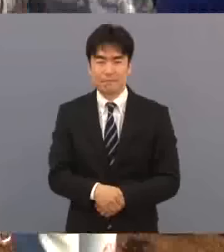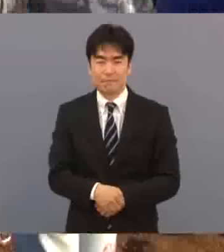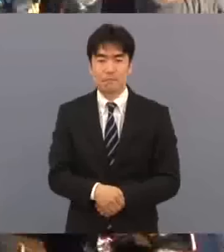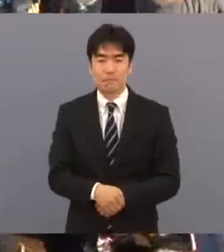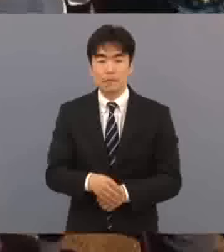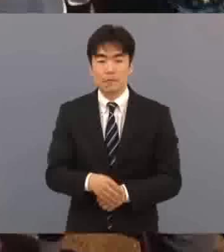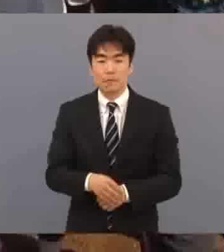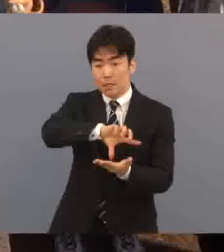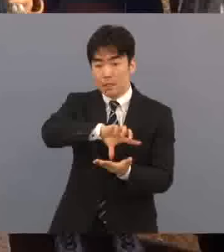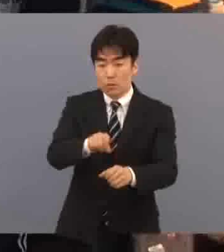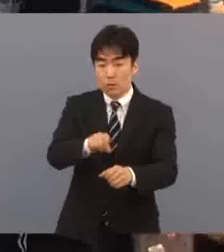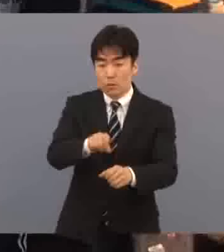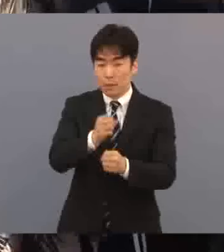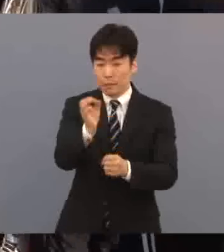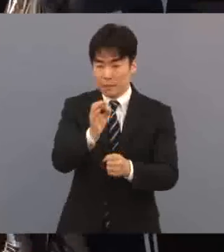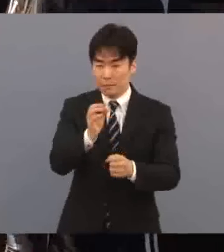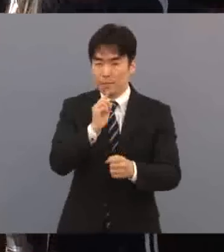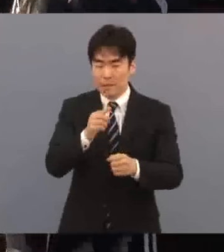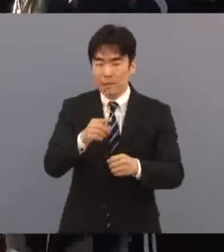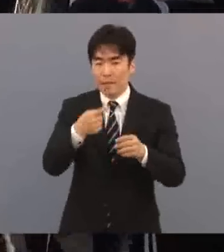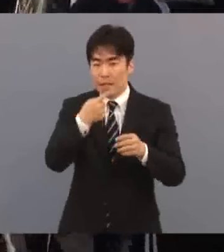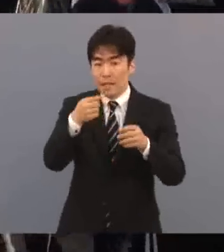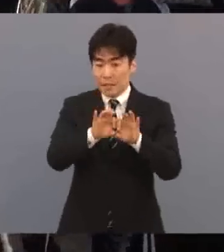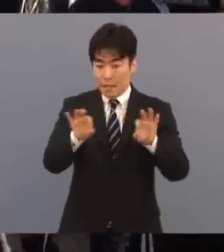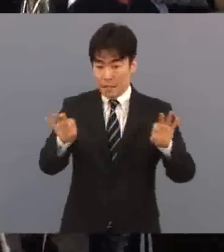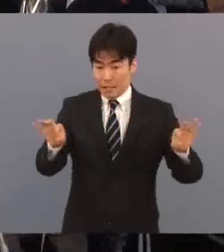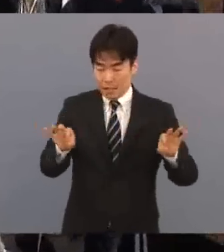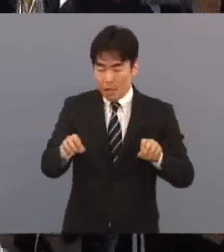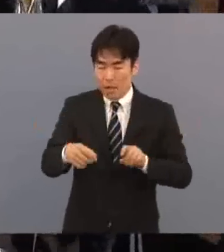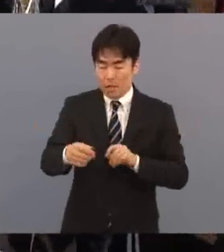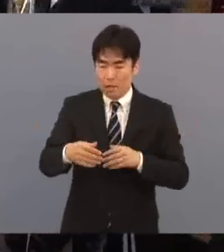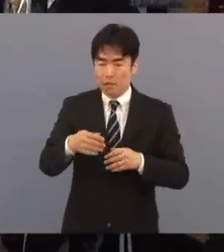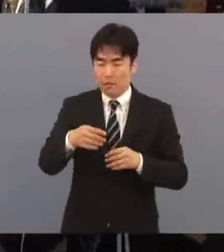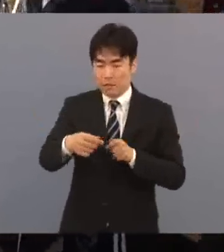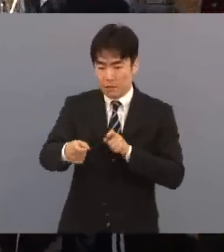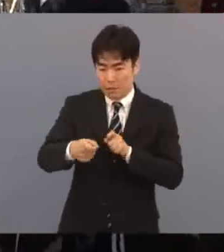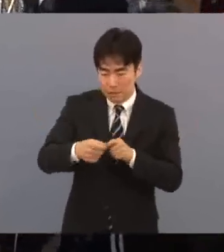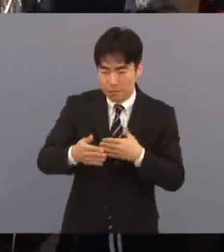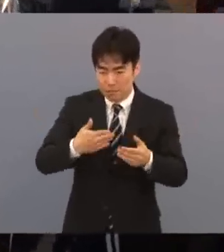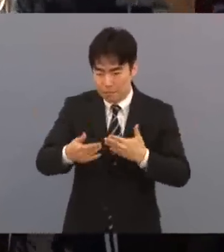地元の特産品のネギを身近に感じられた体験。